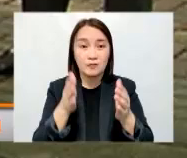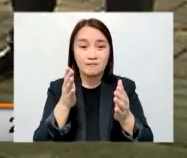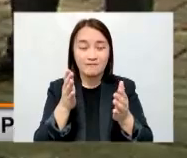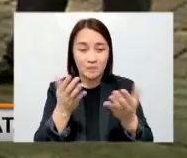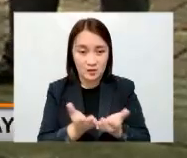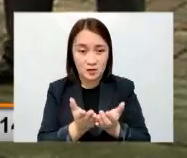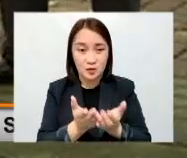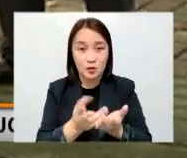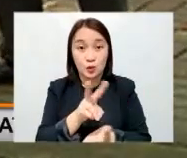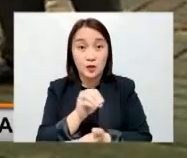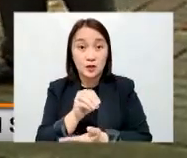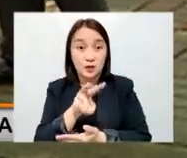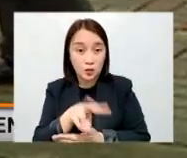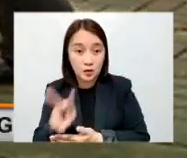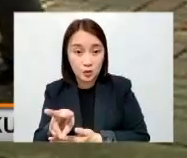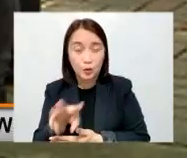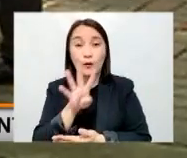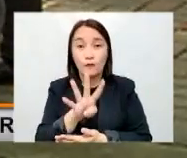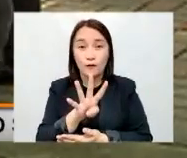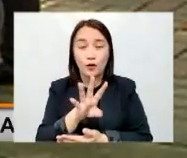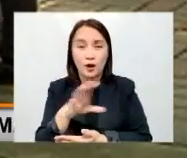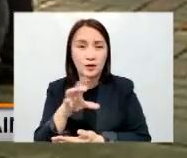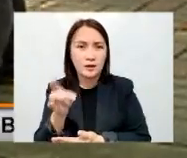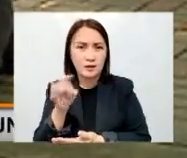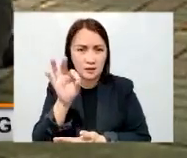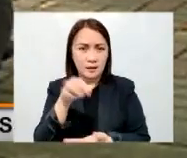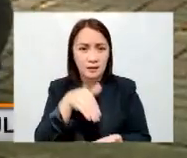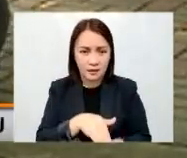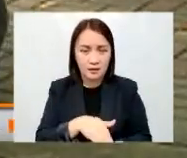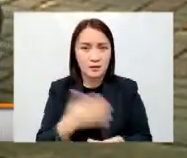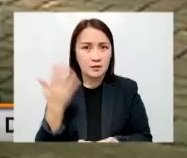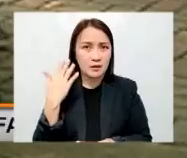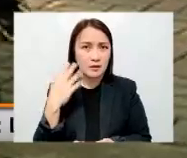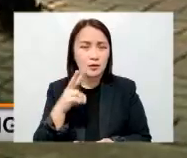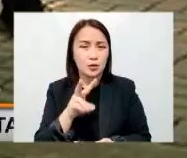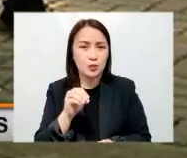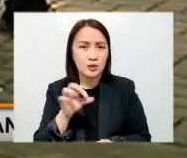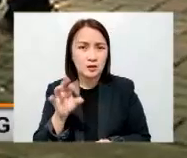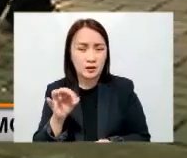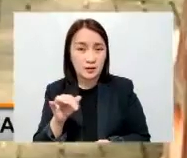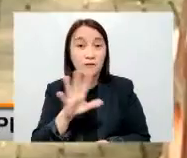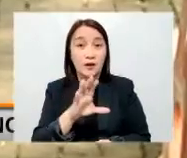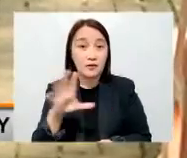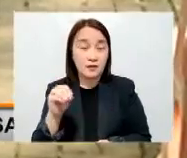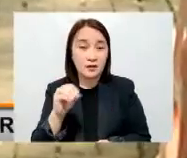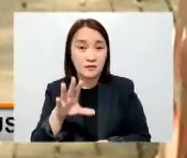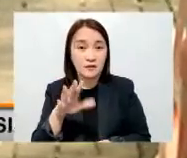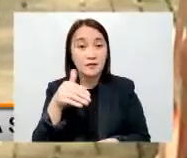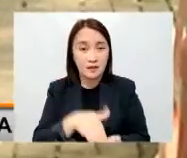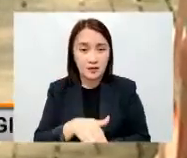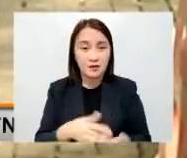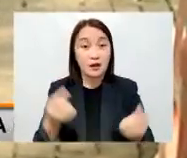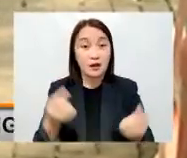yan ang pre-pandemic level na aabot sa 505,000. Ngayong taon, halos 150,000 na